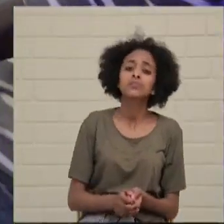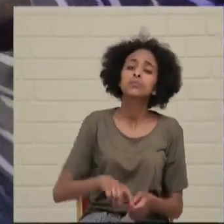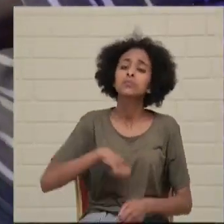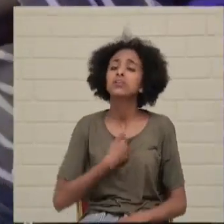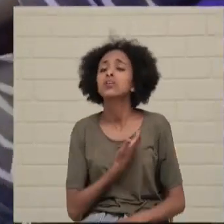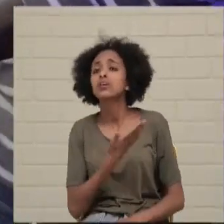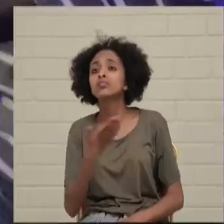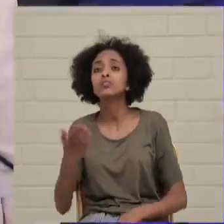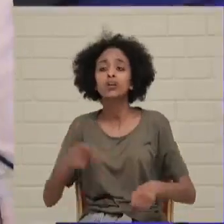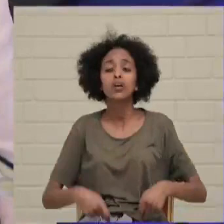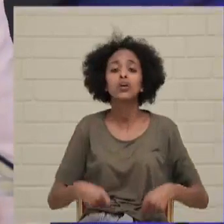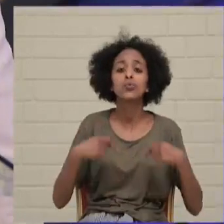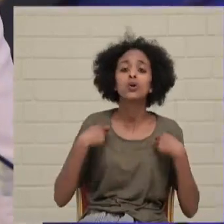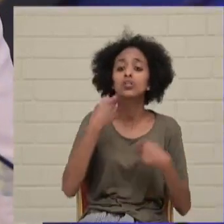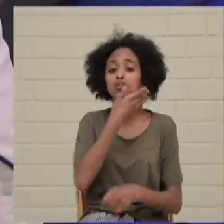ምህረት